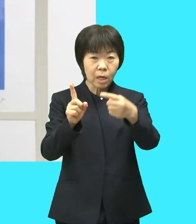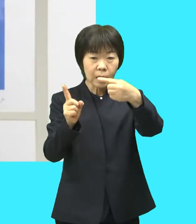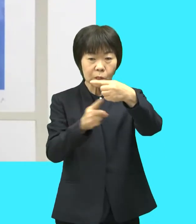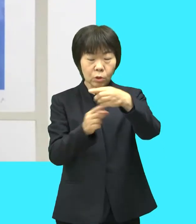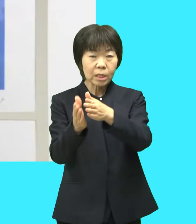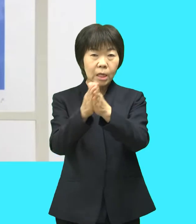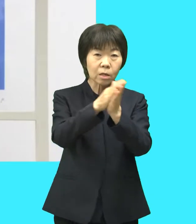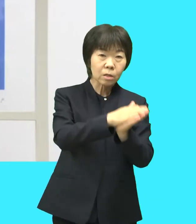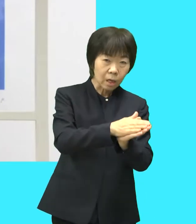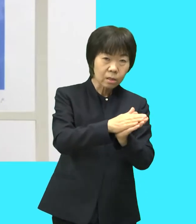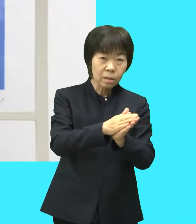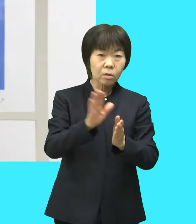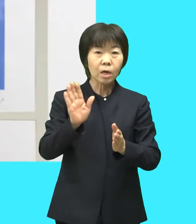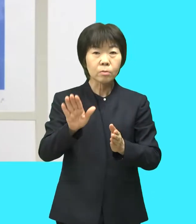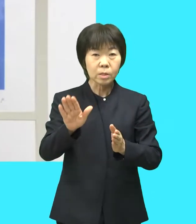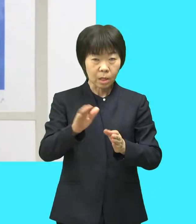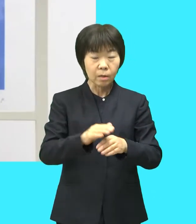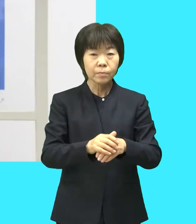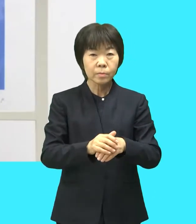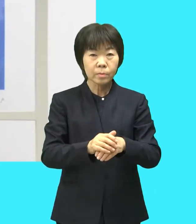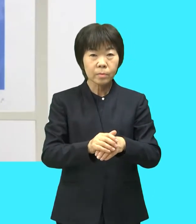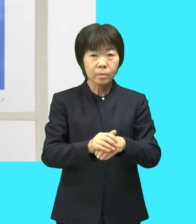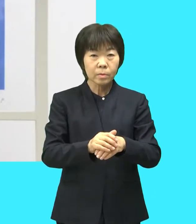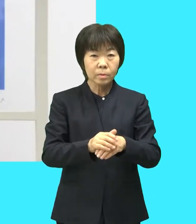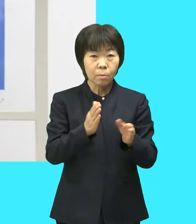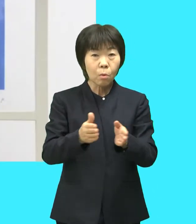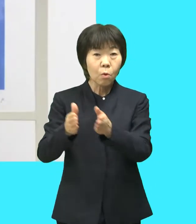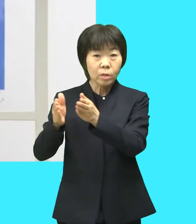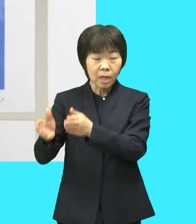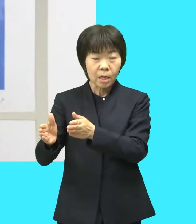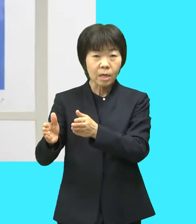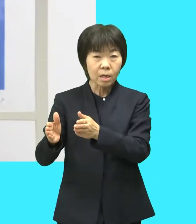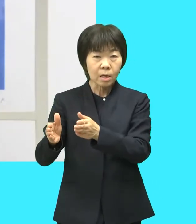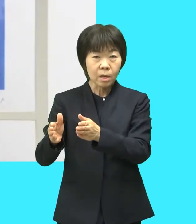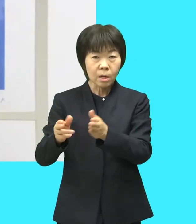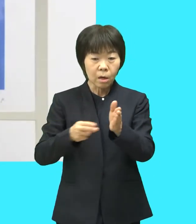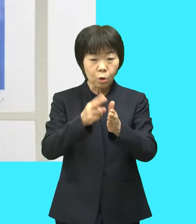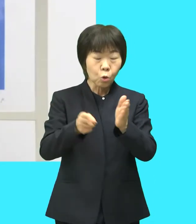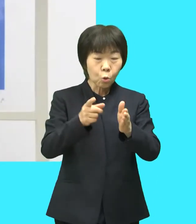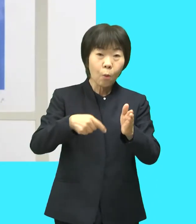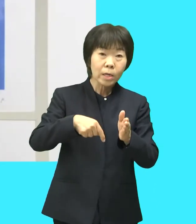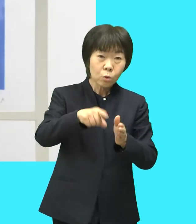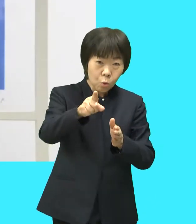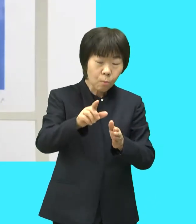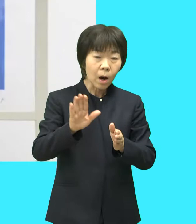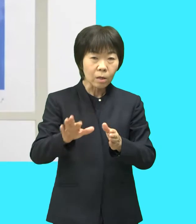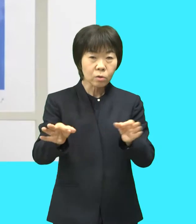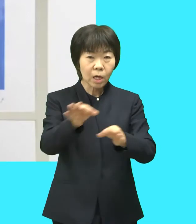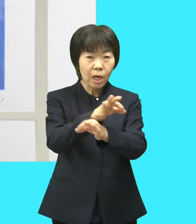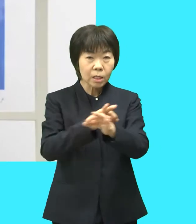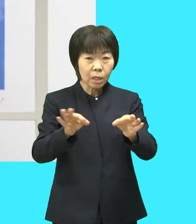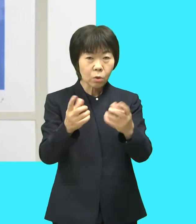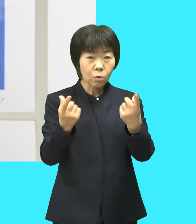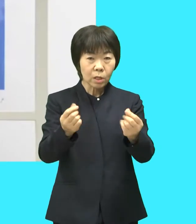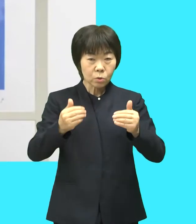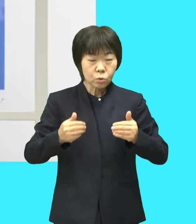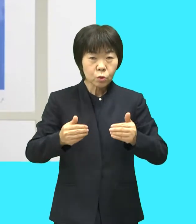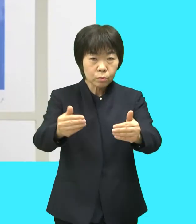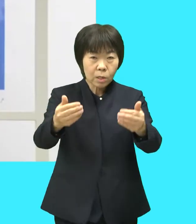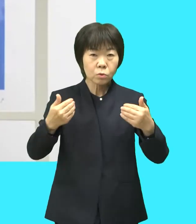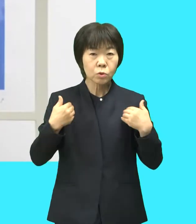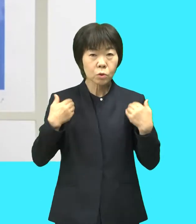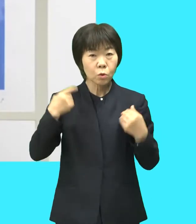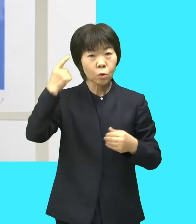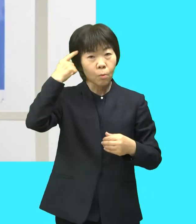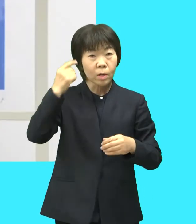ったということでありましたけれども、一方で、GoTo なんかもありますし、経済と両面で進めていかないというところが